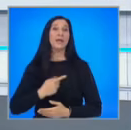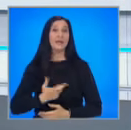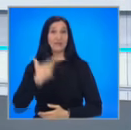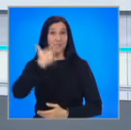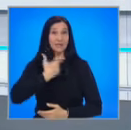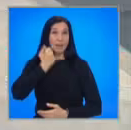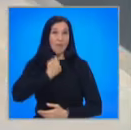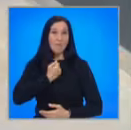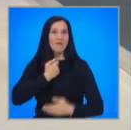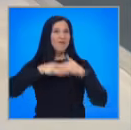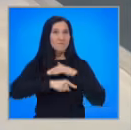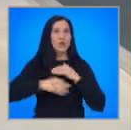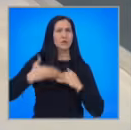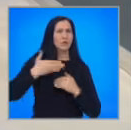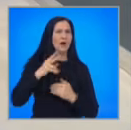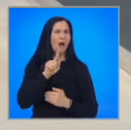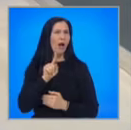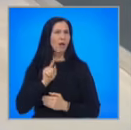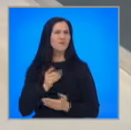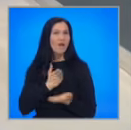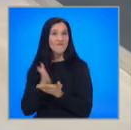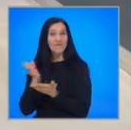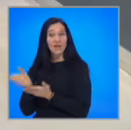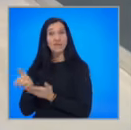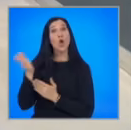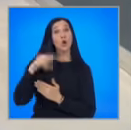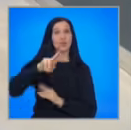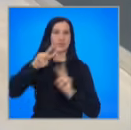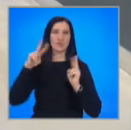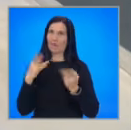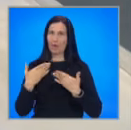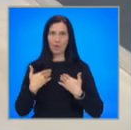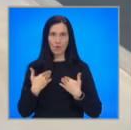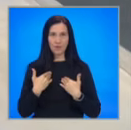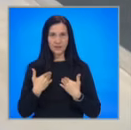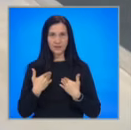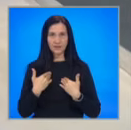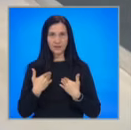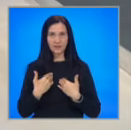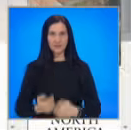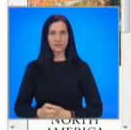си в метровлак. Какви са версиите? И още в По света и у нас.